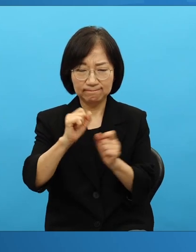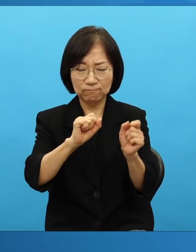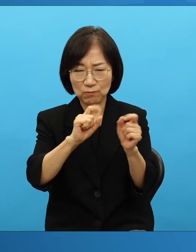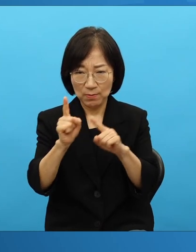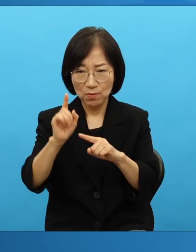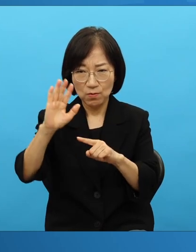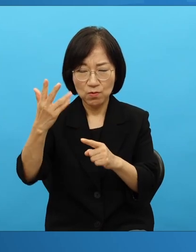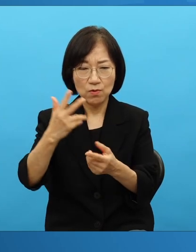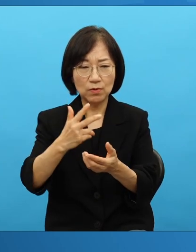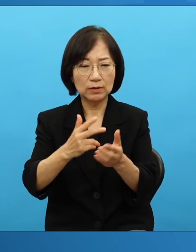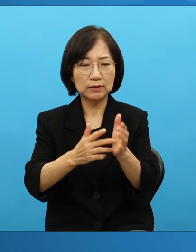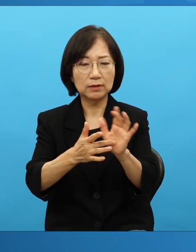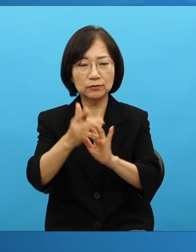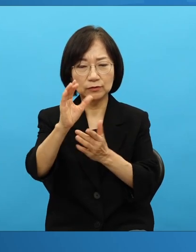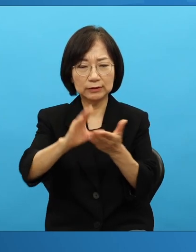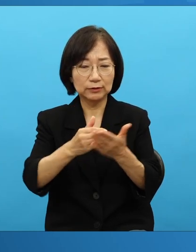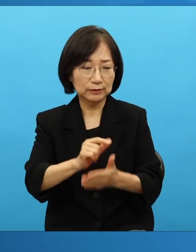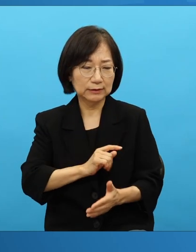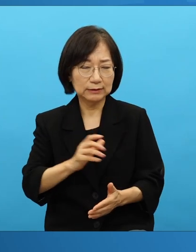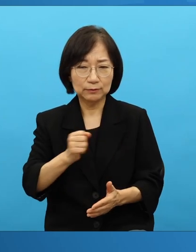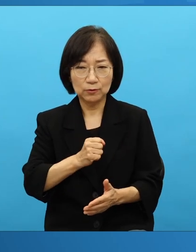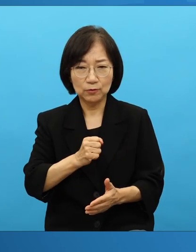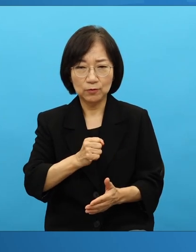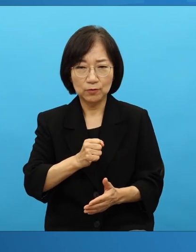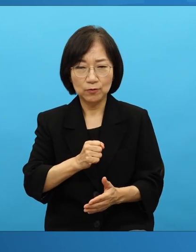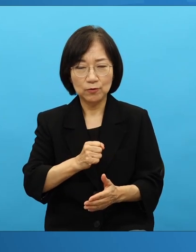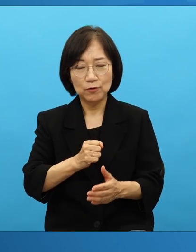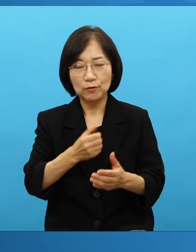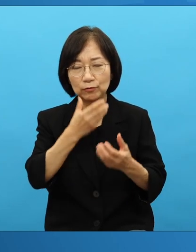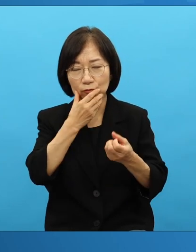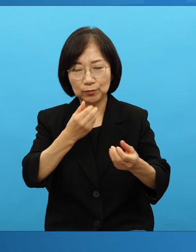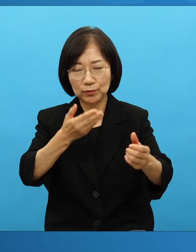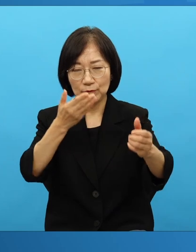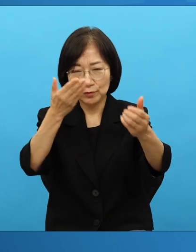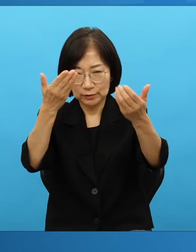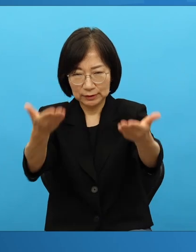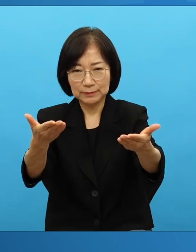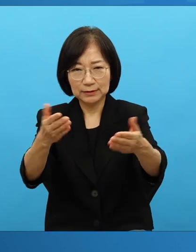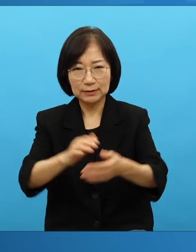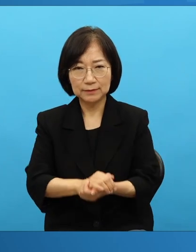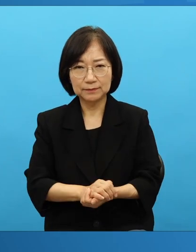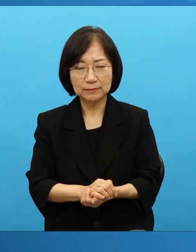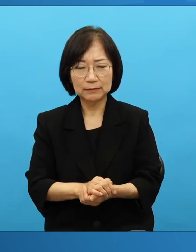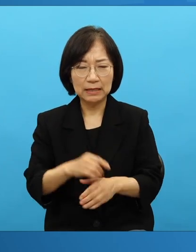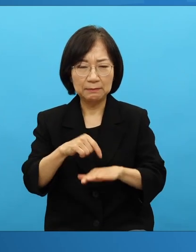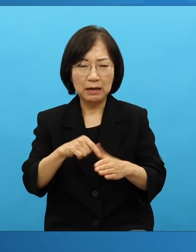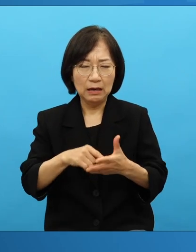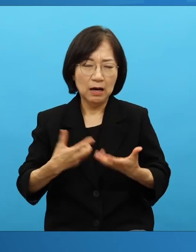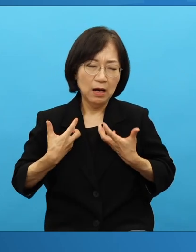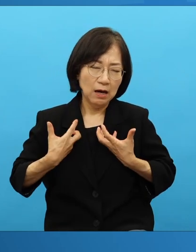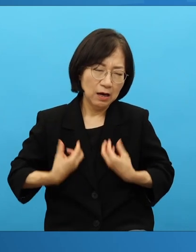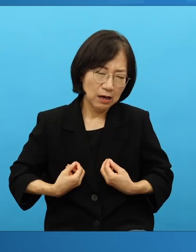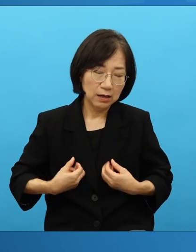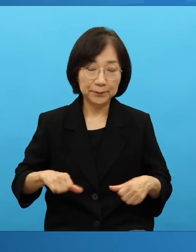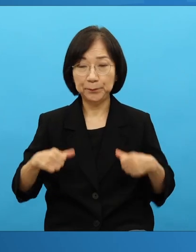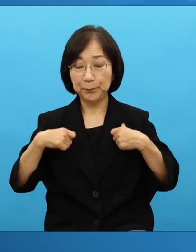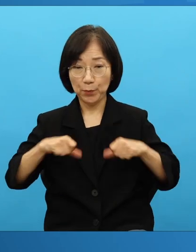이름으로 축복합니다. 낙심하지 말고 포기하지 말고 기준을 내게 두지 마라. 하나님께 두고 역사